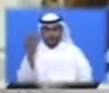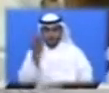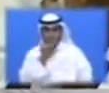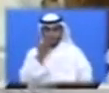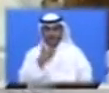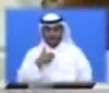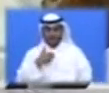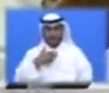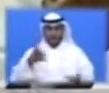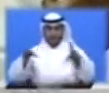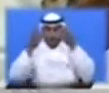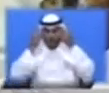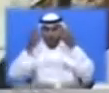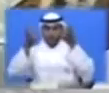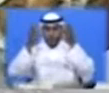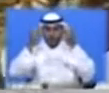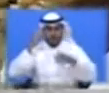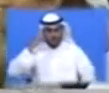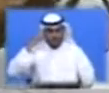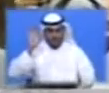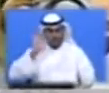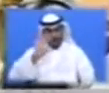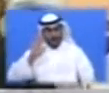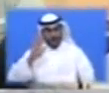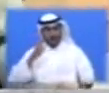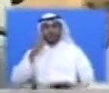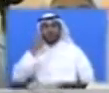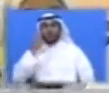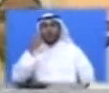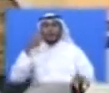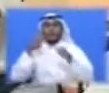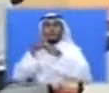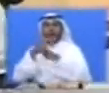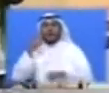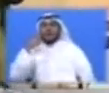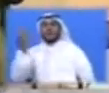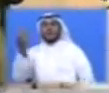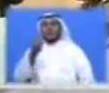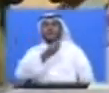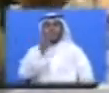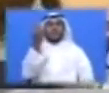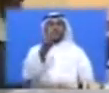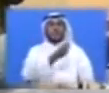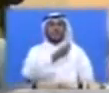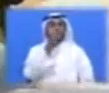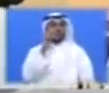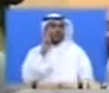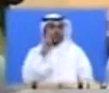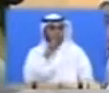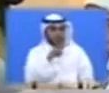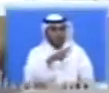لتخطيط مستقبل بعد التخرج، يتعرف على وجود على الجامعات ويعرف شنه مثلا